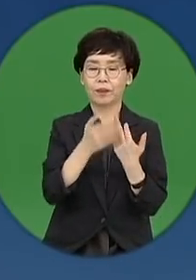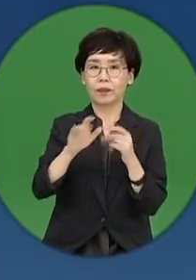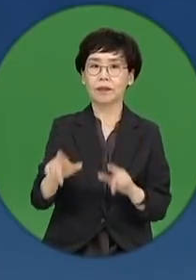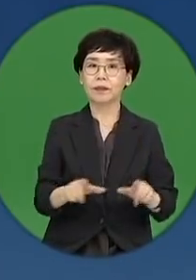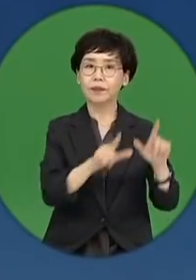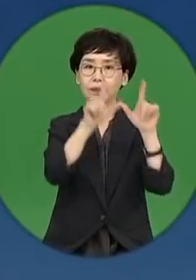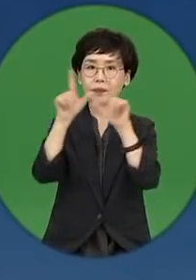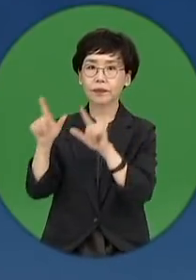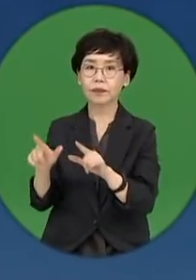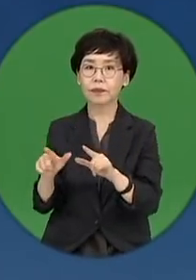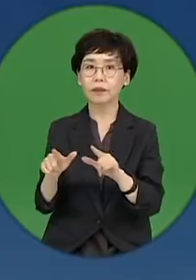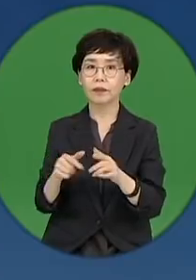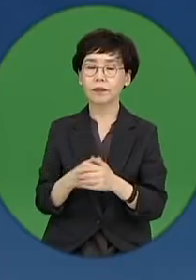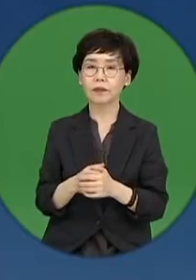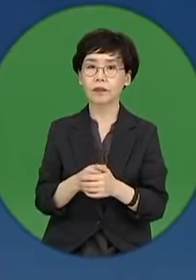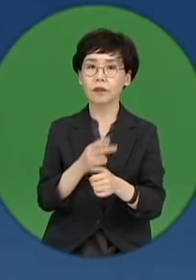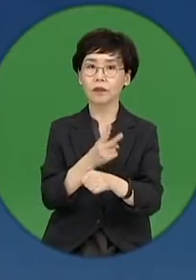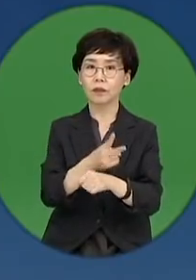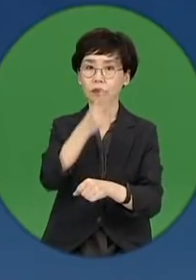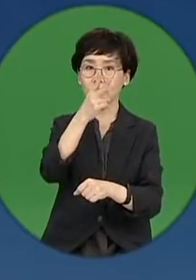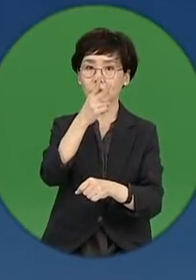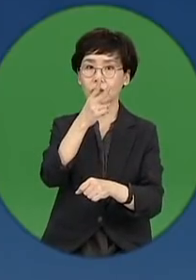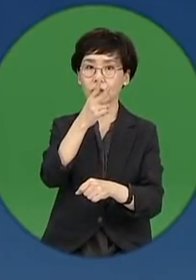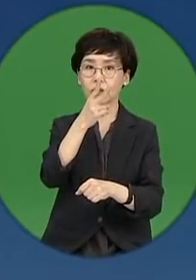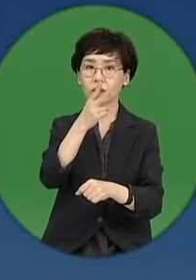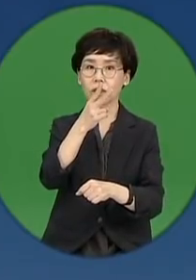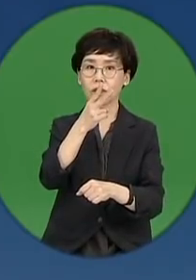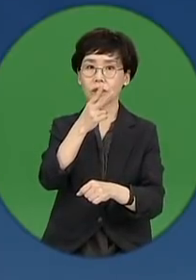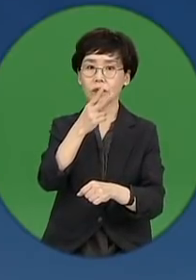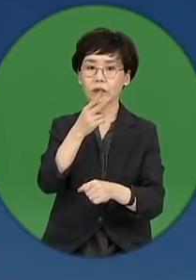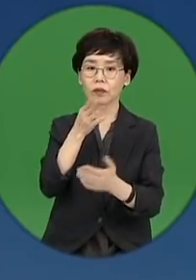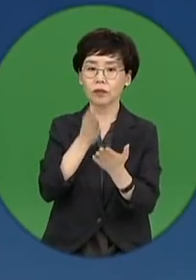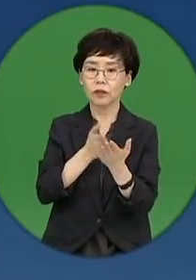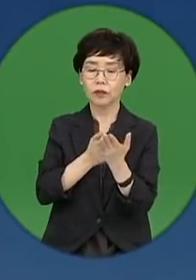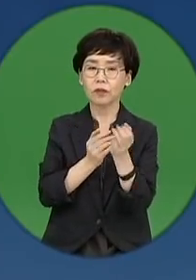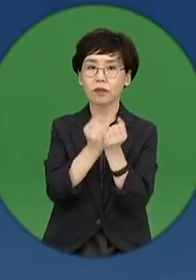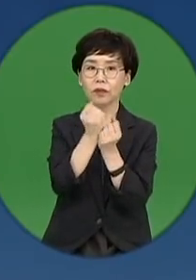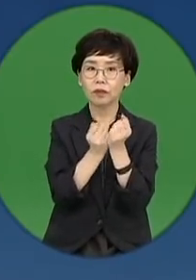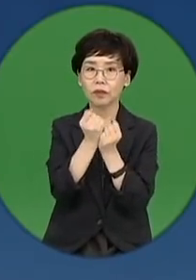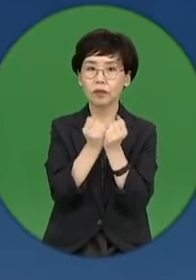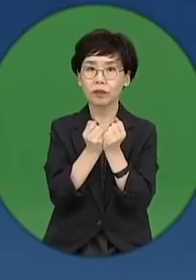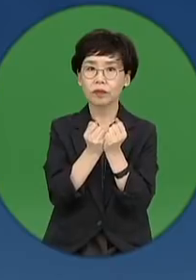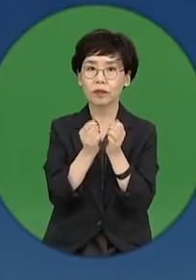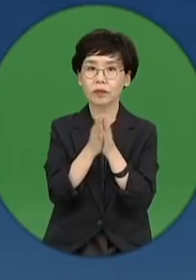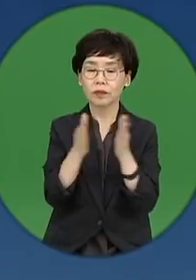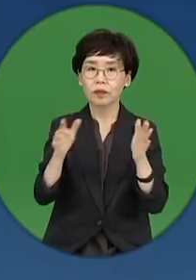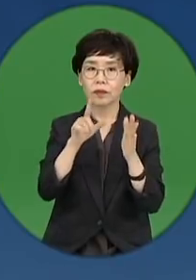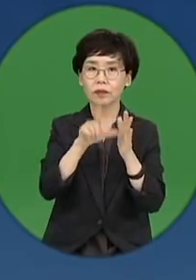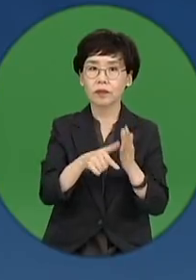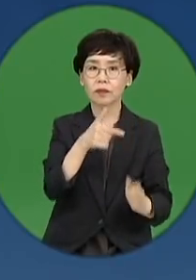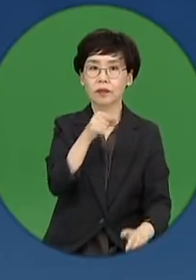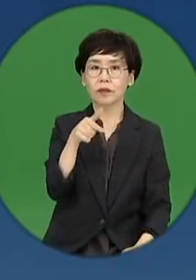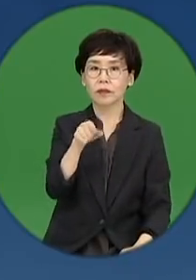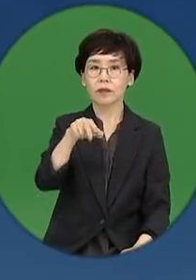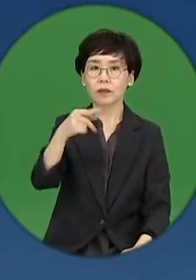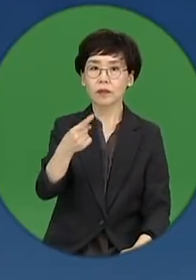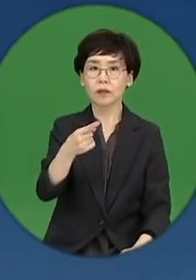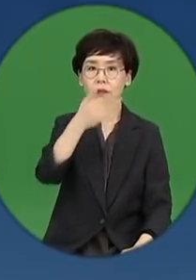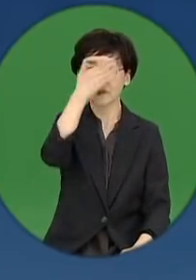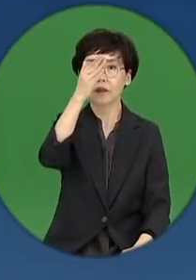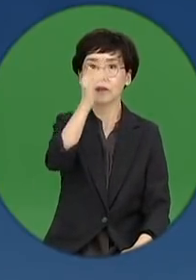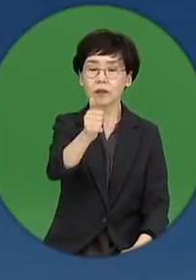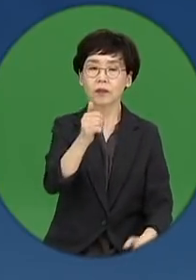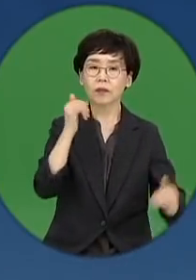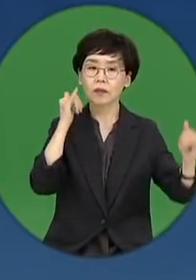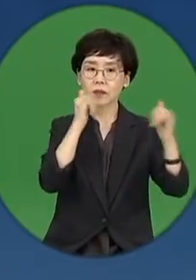계시는 주 2시에 주영진의 뉴스 브리핑 시작할 때는 가거도 청년회장과 이야기를 나눠봤는데요.